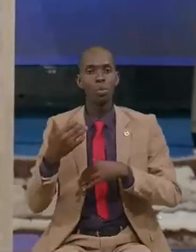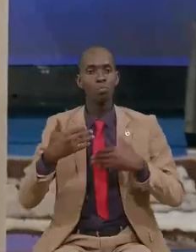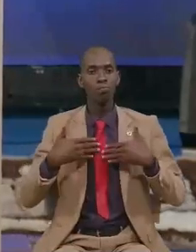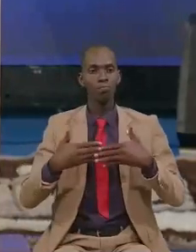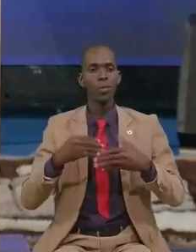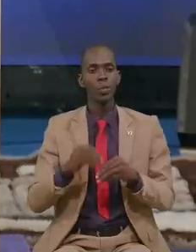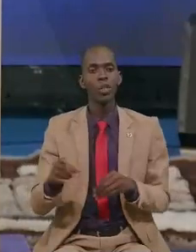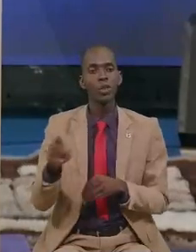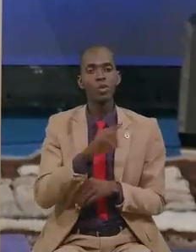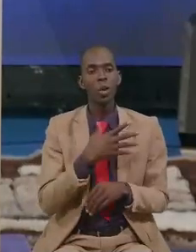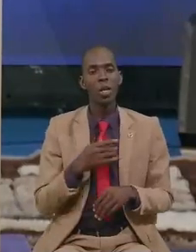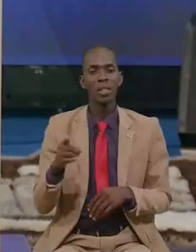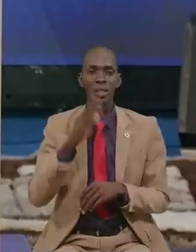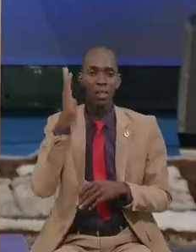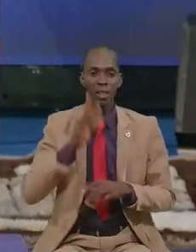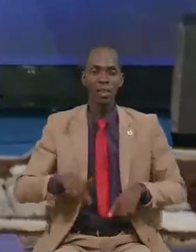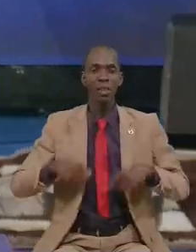vivrez.